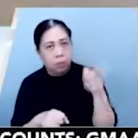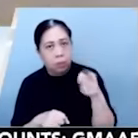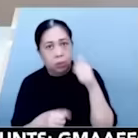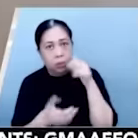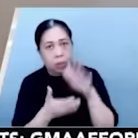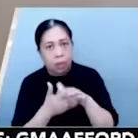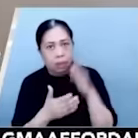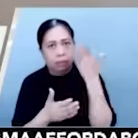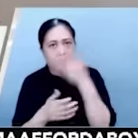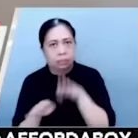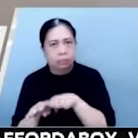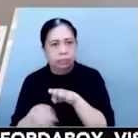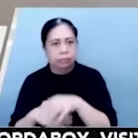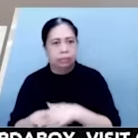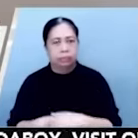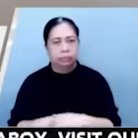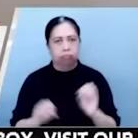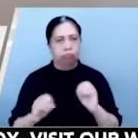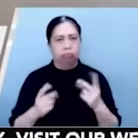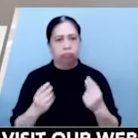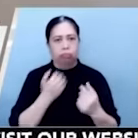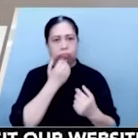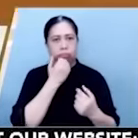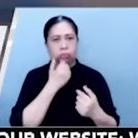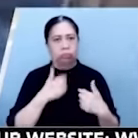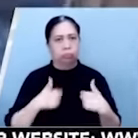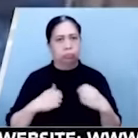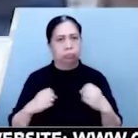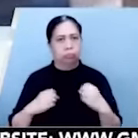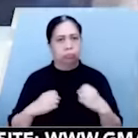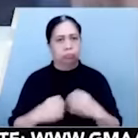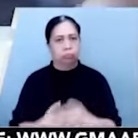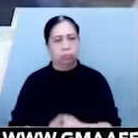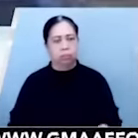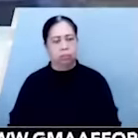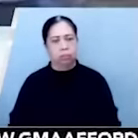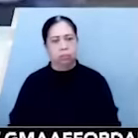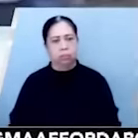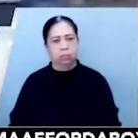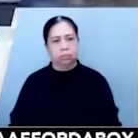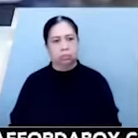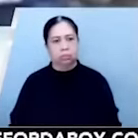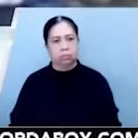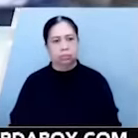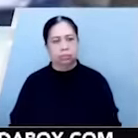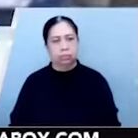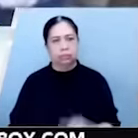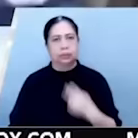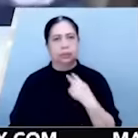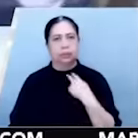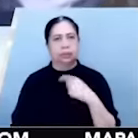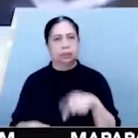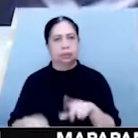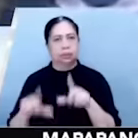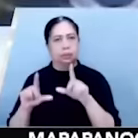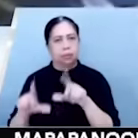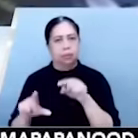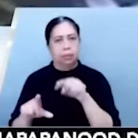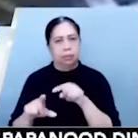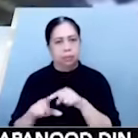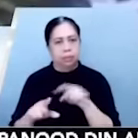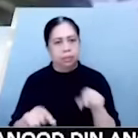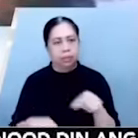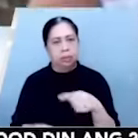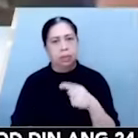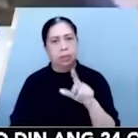Wala po akong kasalanan sa ganyan. Wala po akong ginawa na ganyan. Wala namang kawala sa mga pulis ng General Luna Quezon